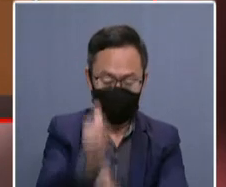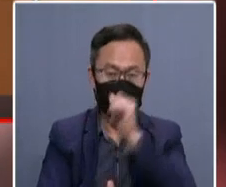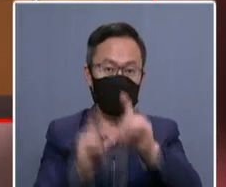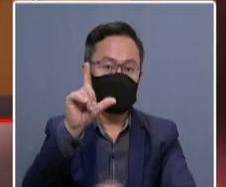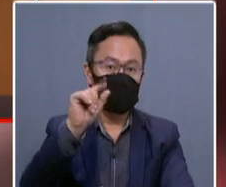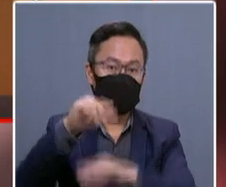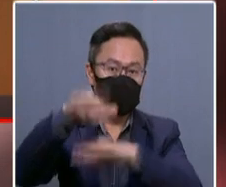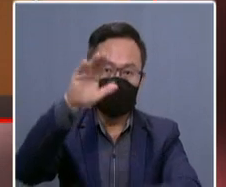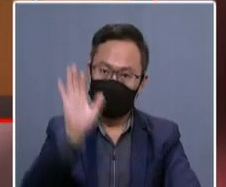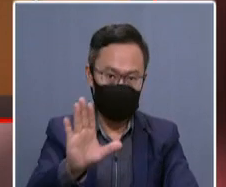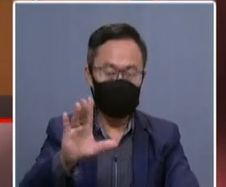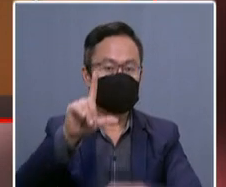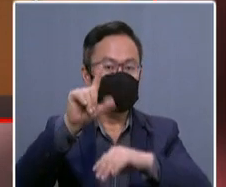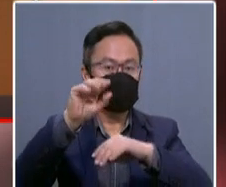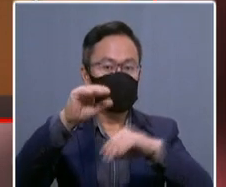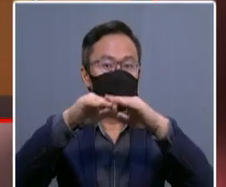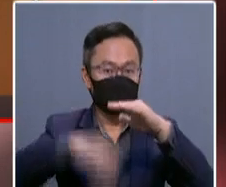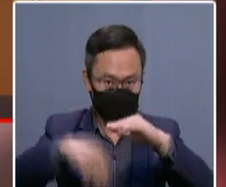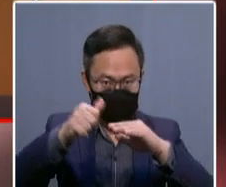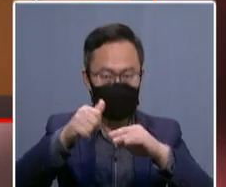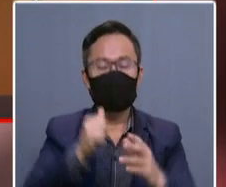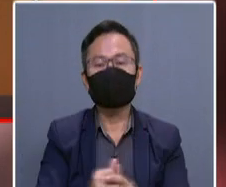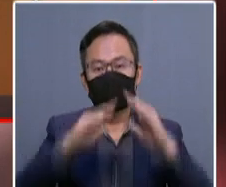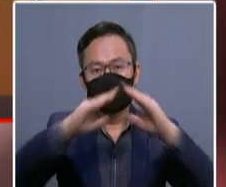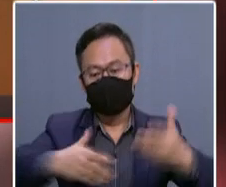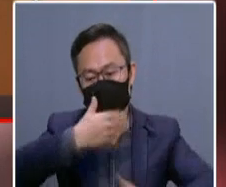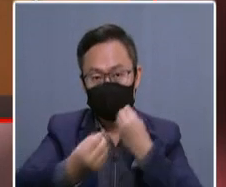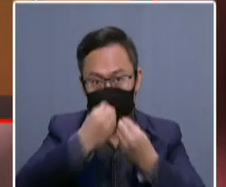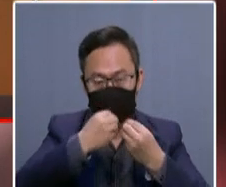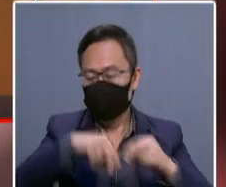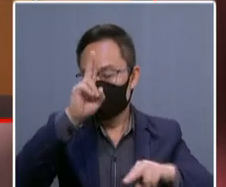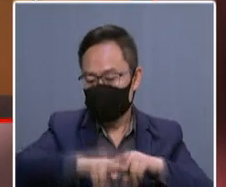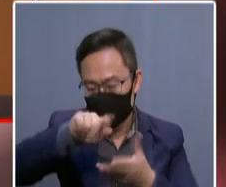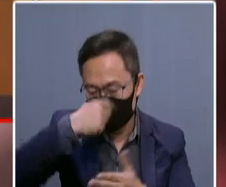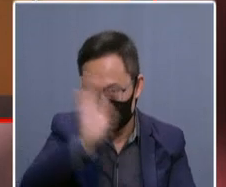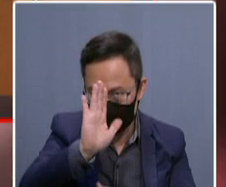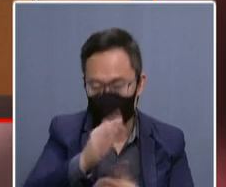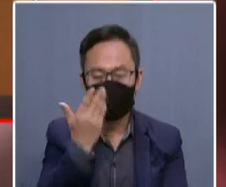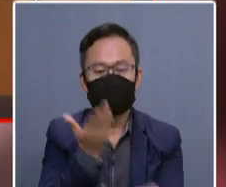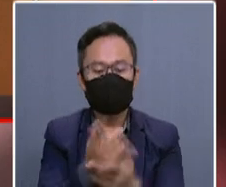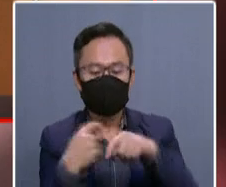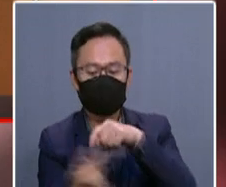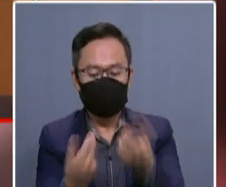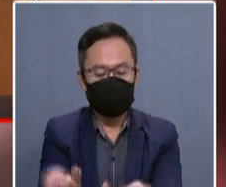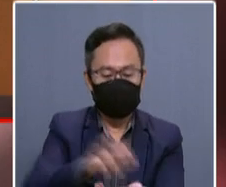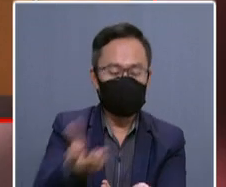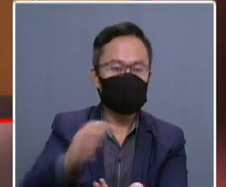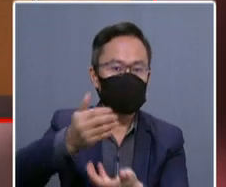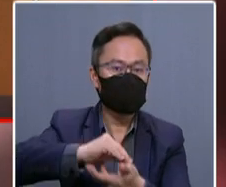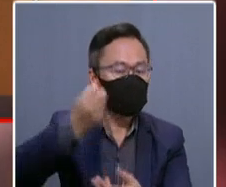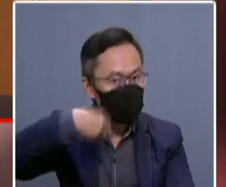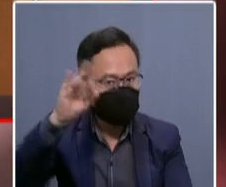20คนร้านอาหารก็คือซื้อกลับบ้านได้อย่างเดียวแล้วก็ซื้อได้ถึง3ทุ่มห้ามนั่งทานในร้านเด็ดขาดนะ